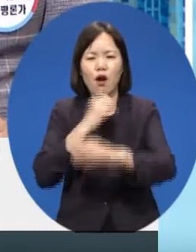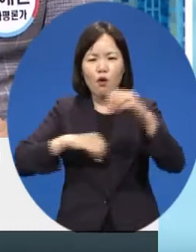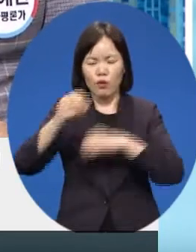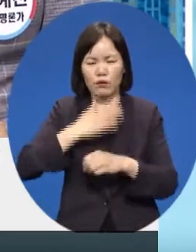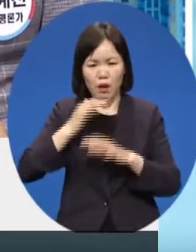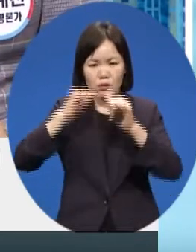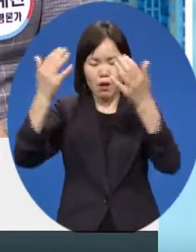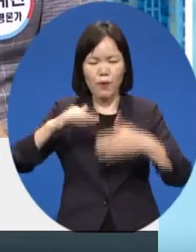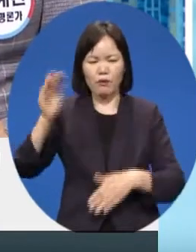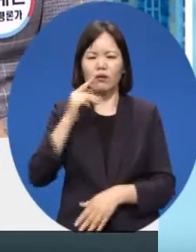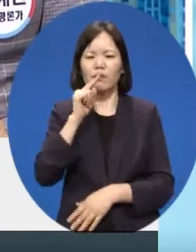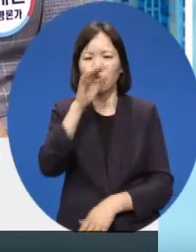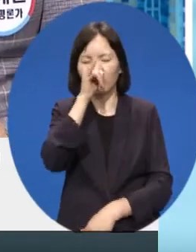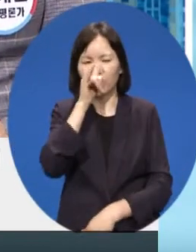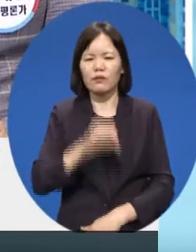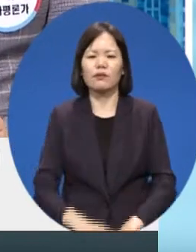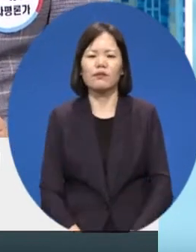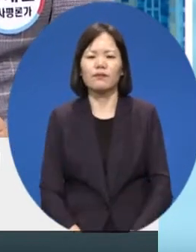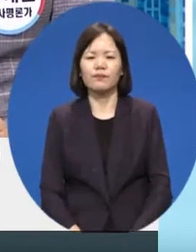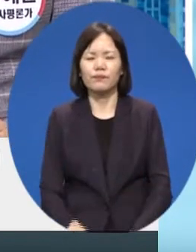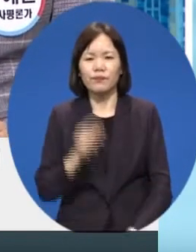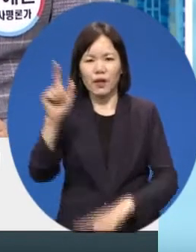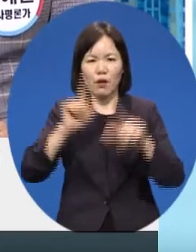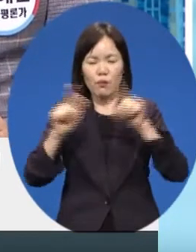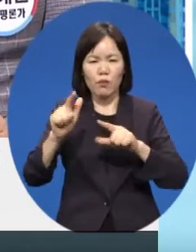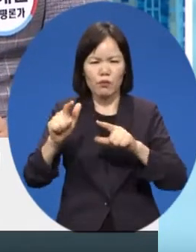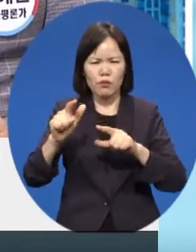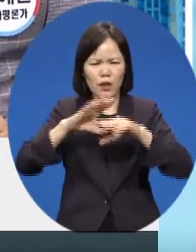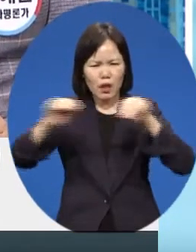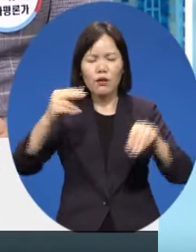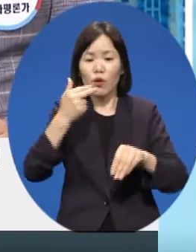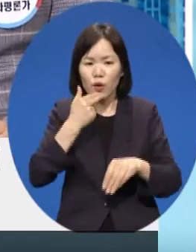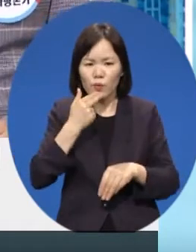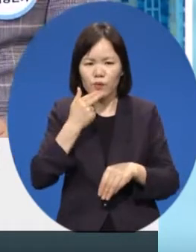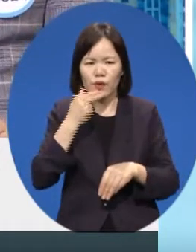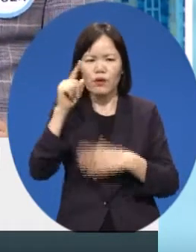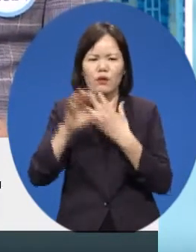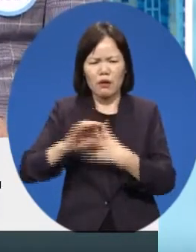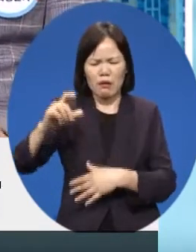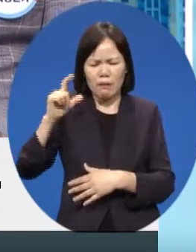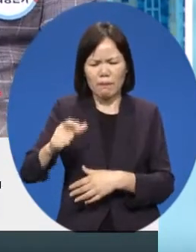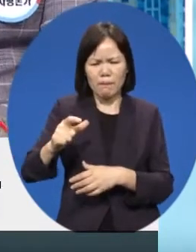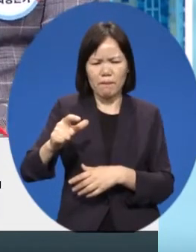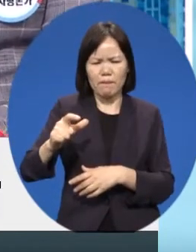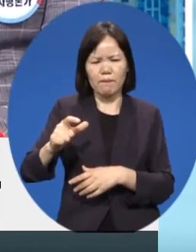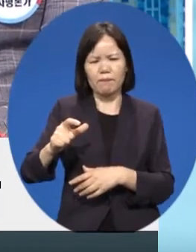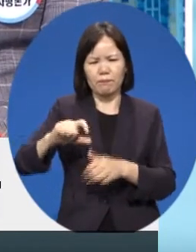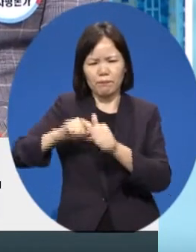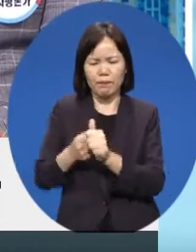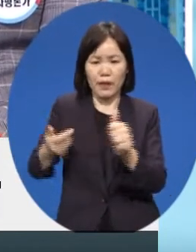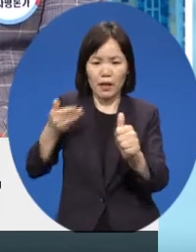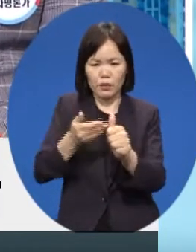받아야 된다 이런 추정 했더라구요 기자회견을 하면서 그런 모습이 제대로 봉합 되지 않는다면 강도 높은 조치를 당 지도부에서 취했지만